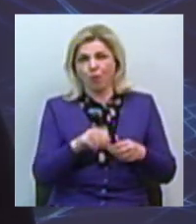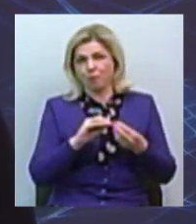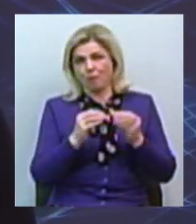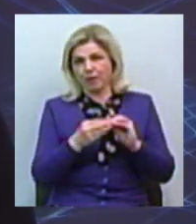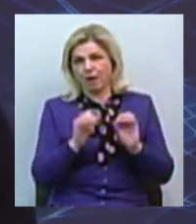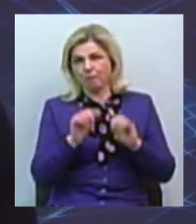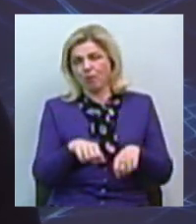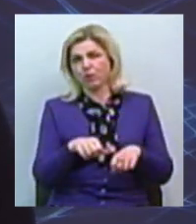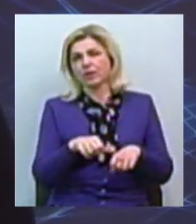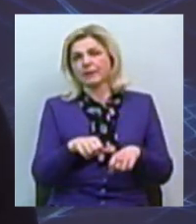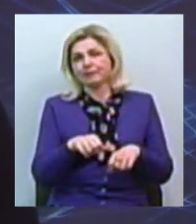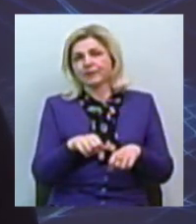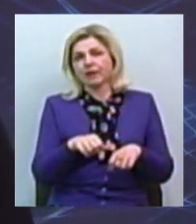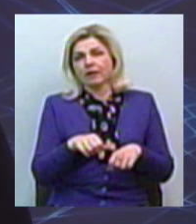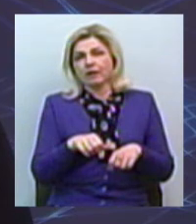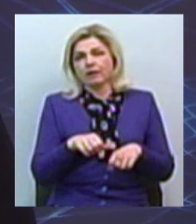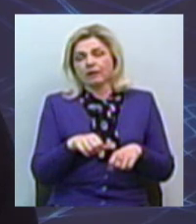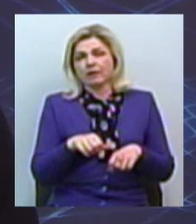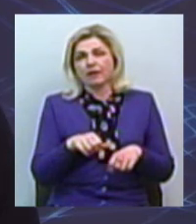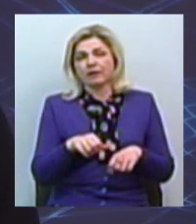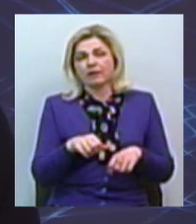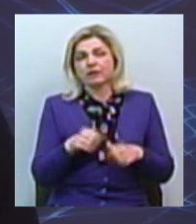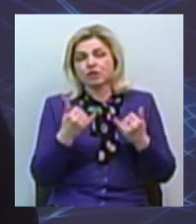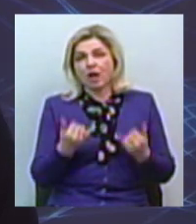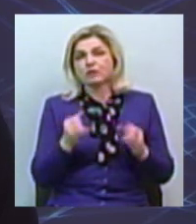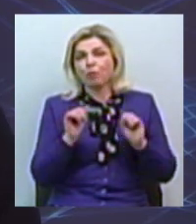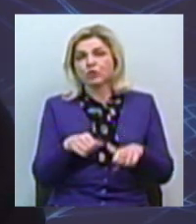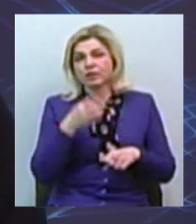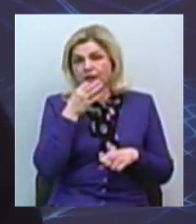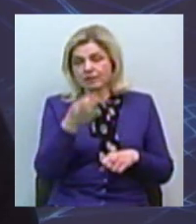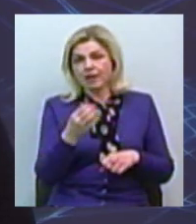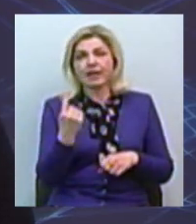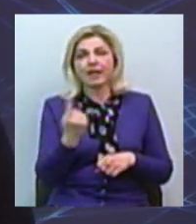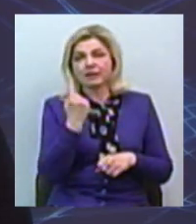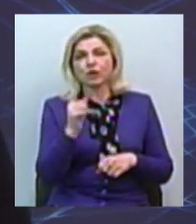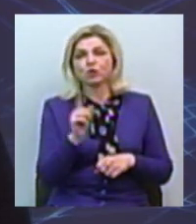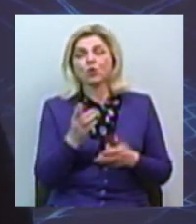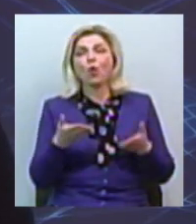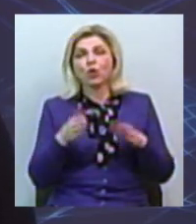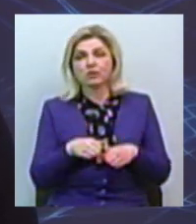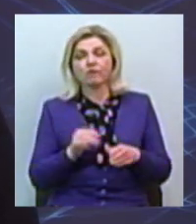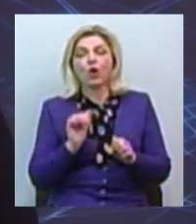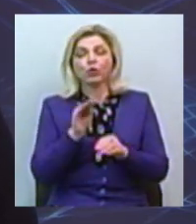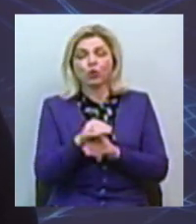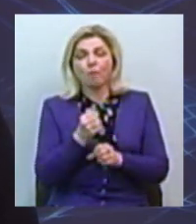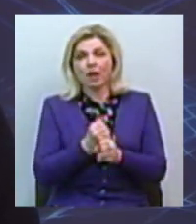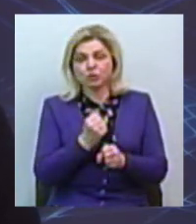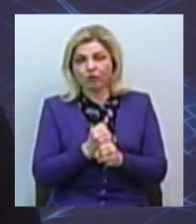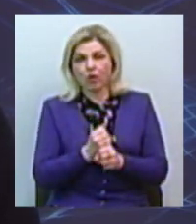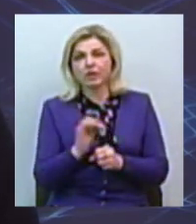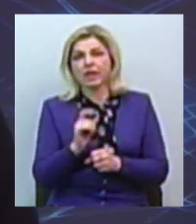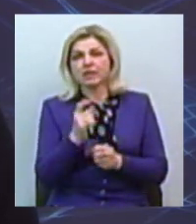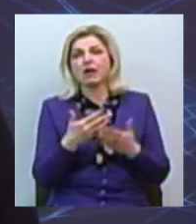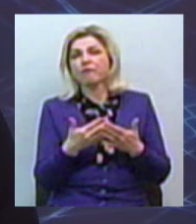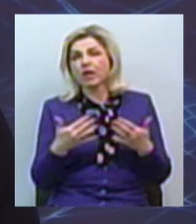відвернути клієнтів. Тому зараз ми можемо сказати, що єдине, що залишилось допрацювати з таких великих